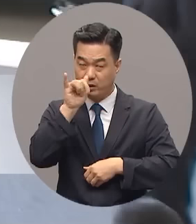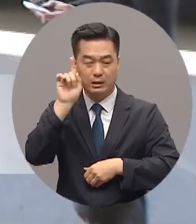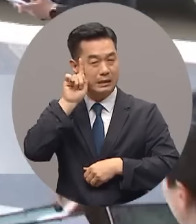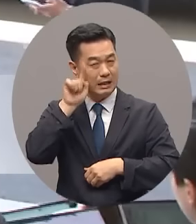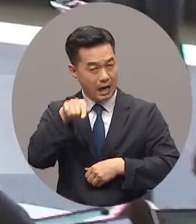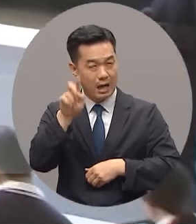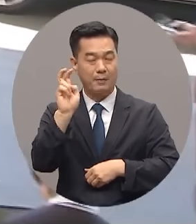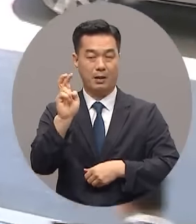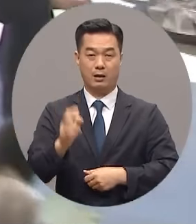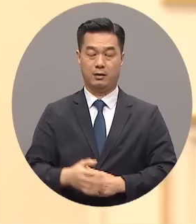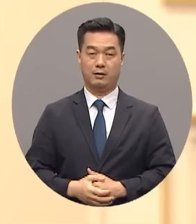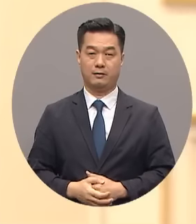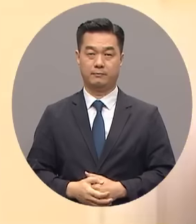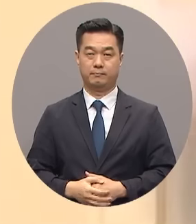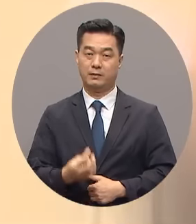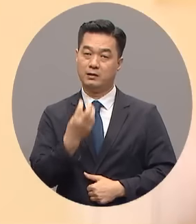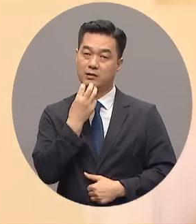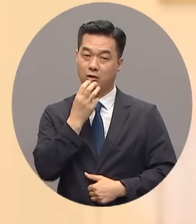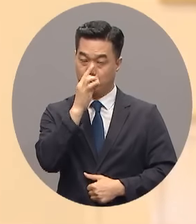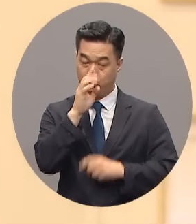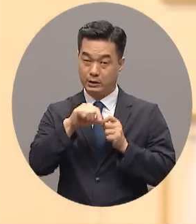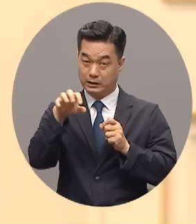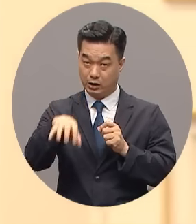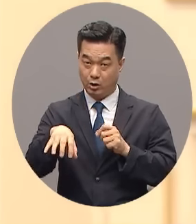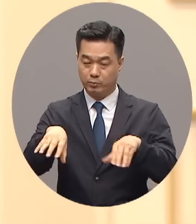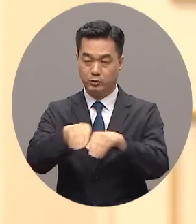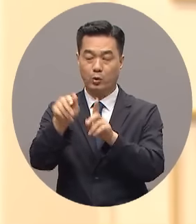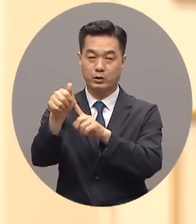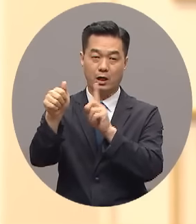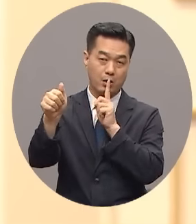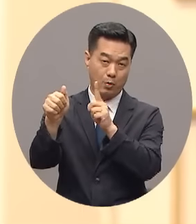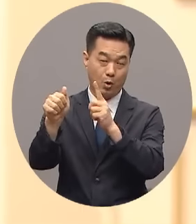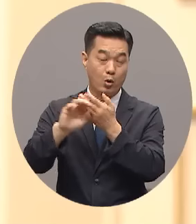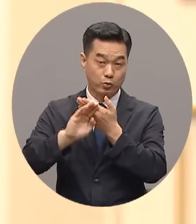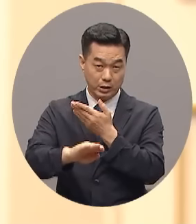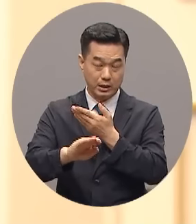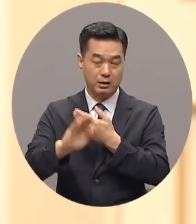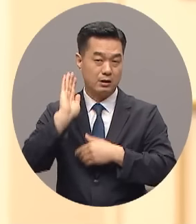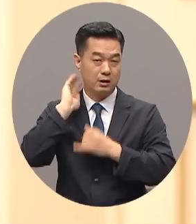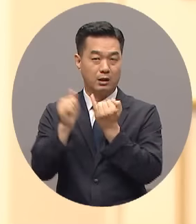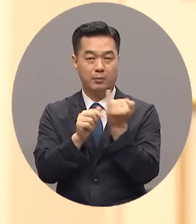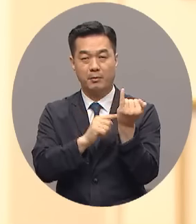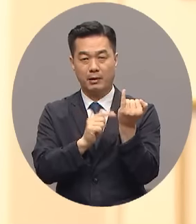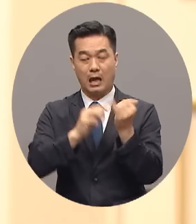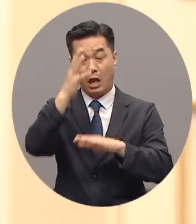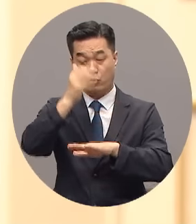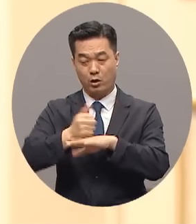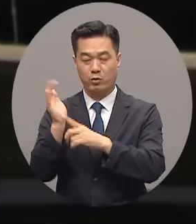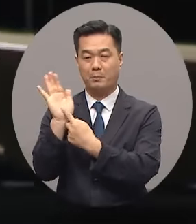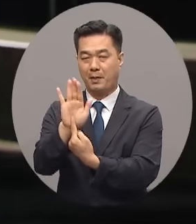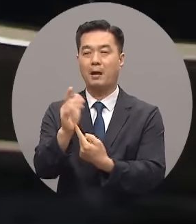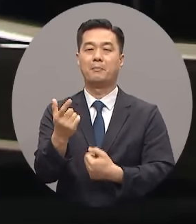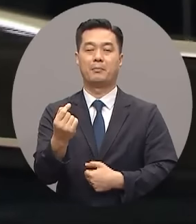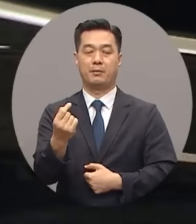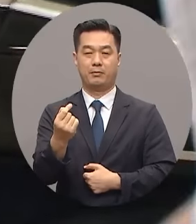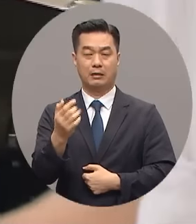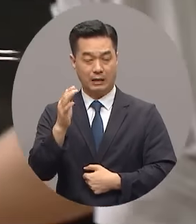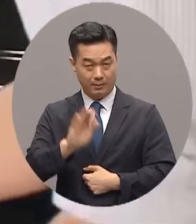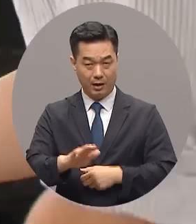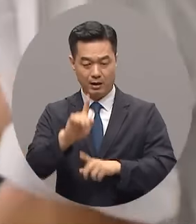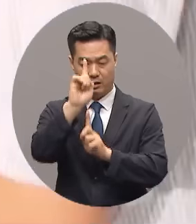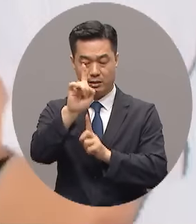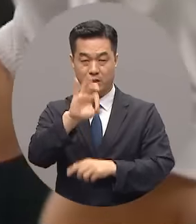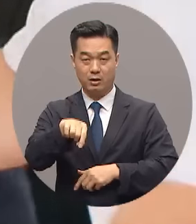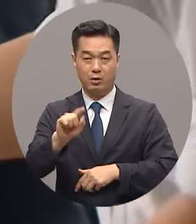유력해 보입니다 서울중앙지검은 총장 보고 여사에 대한 최종 처분을 내릴 전망입니다 다만 이원석